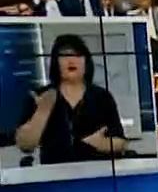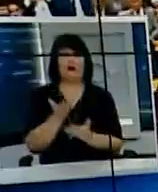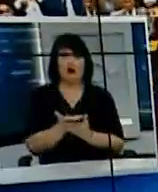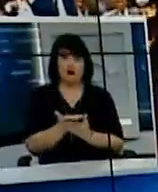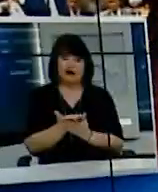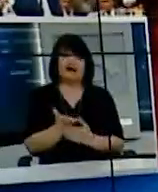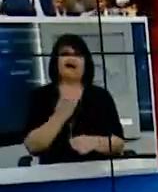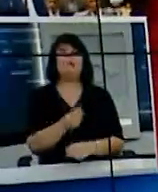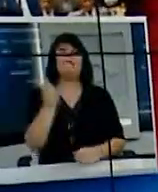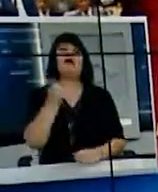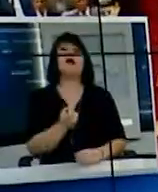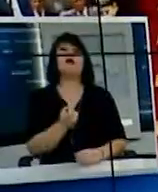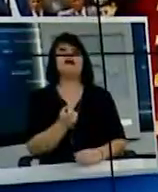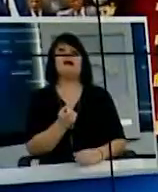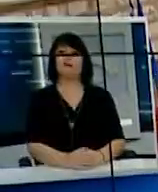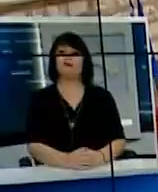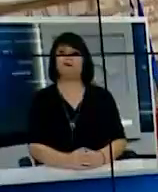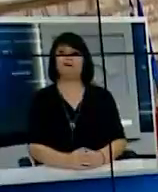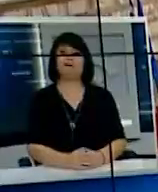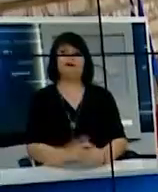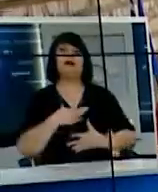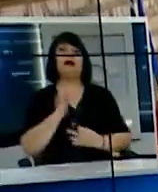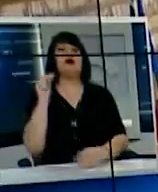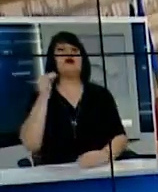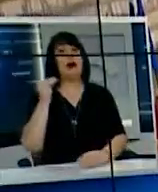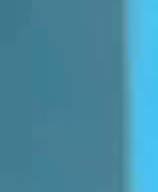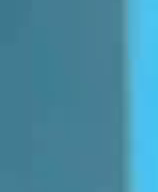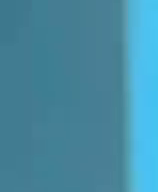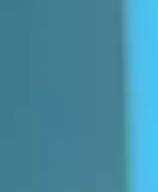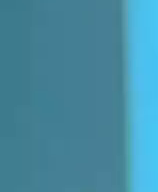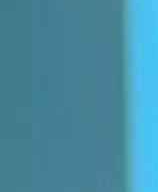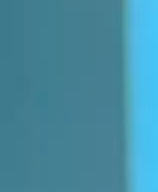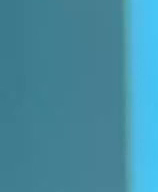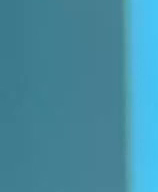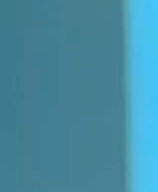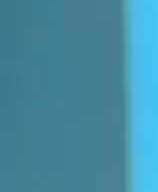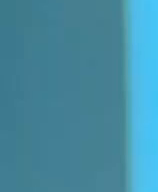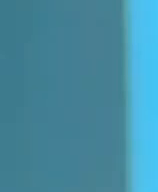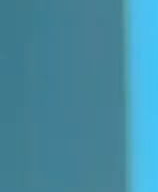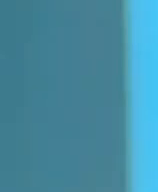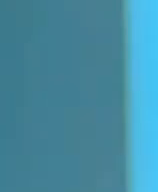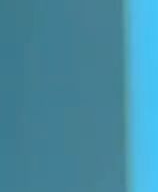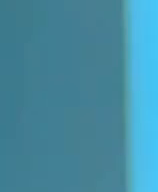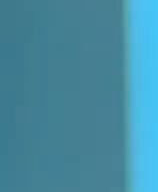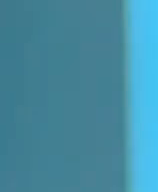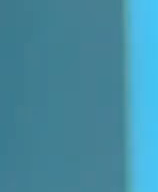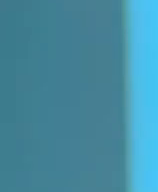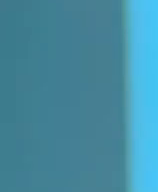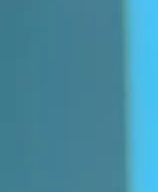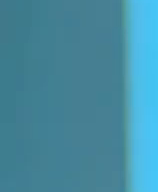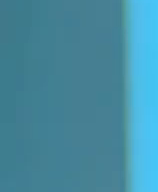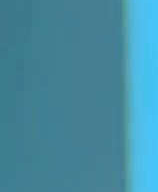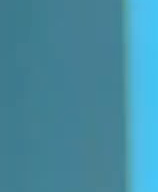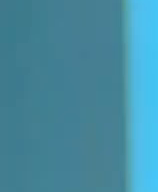ότι είναι η τελευταία ευκαιρία του ΣΥΡΙΖΑ. Και είμαι απόλυτη σε αυτό που λέω. Αν δεν καταφέρουν οι φωνές να